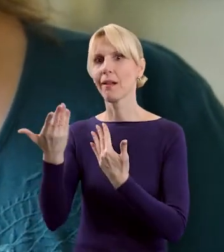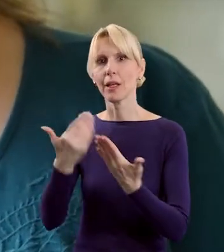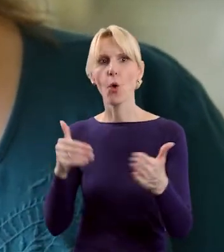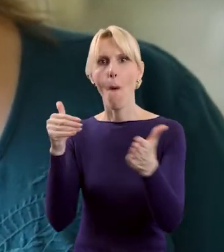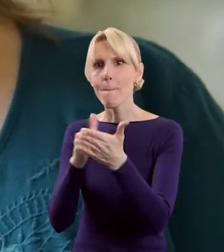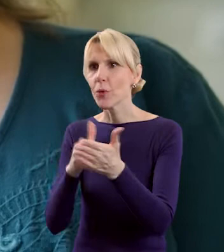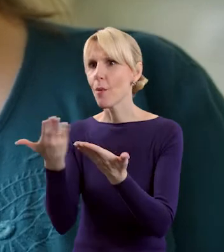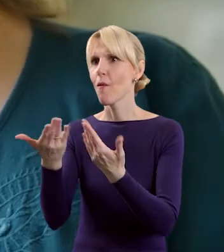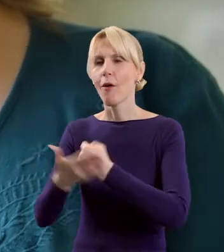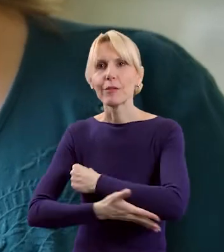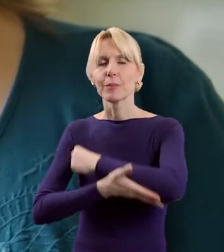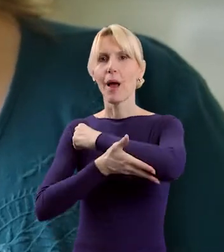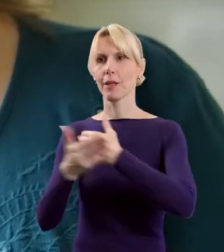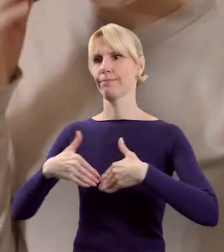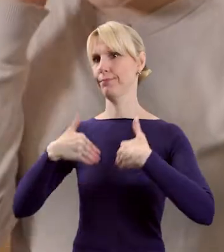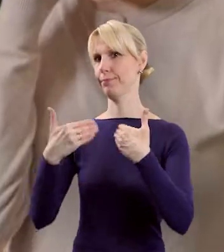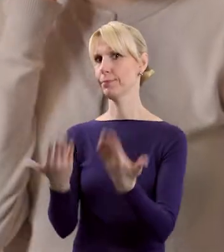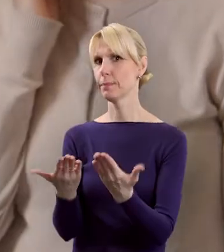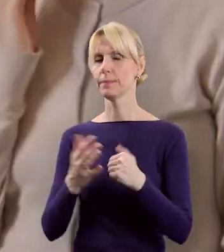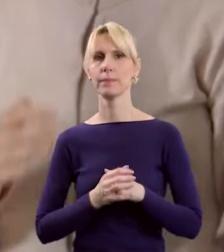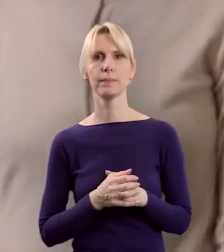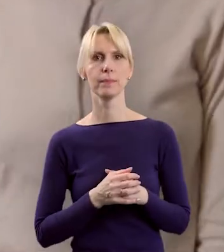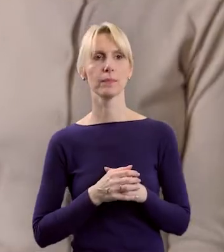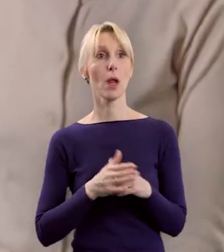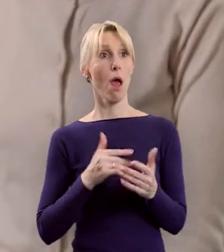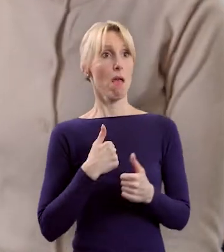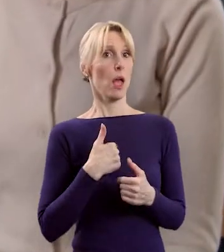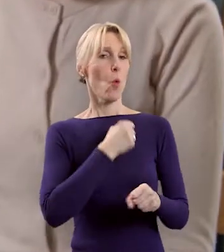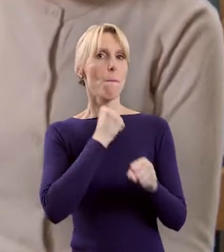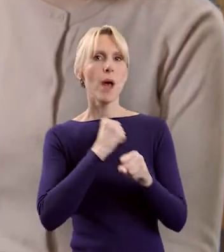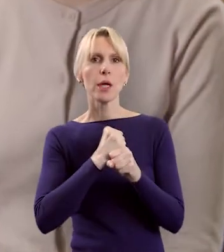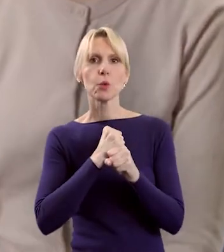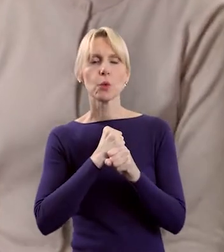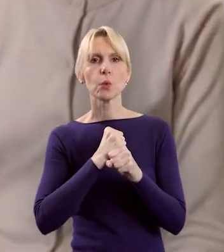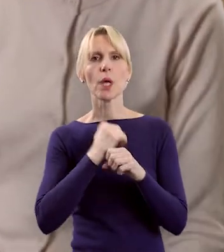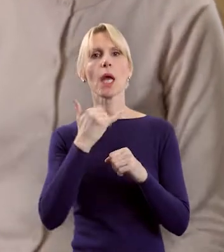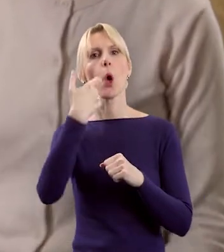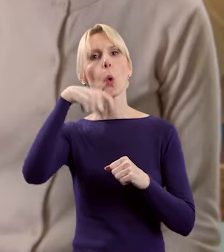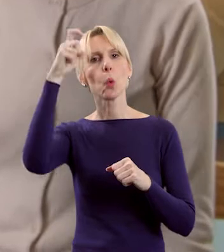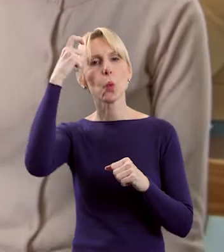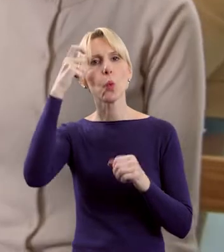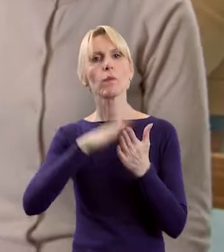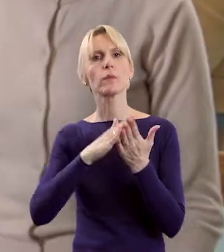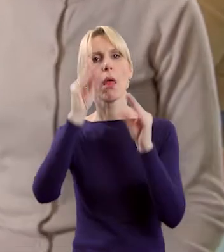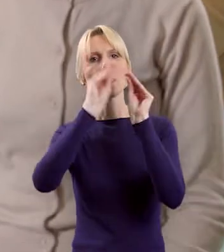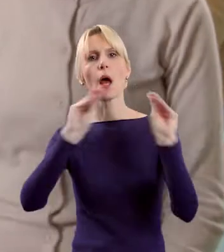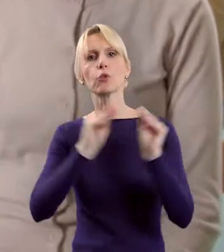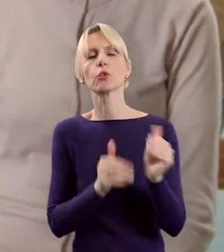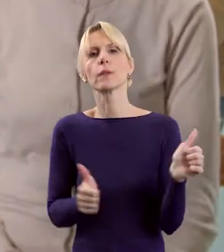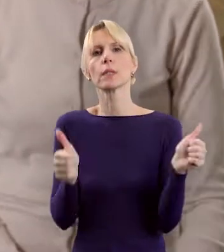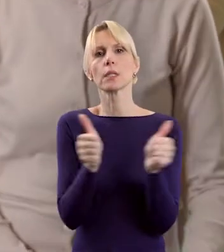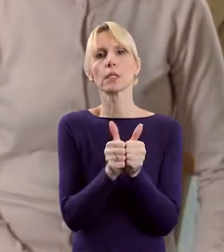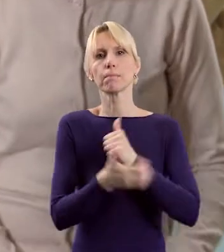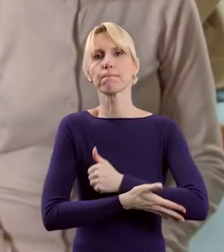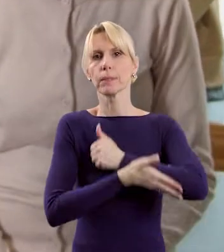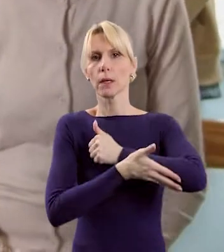potrzebował on jakiegoś wsparcia, to mu je dawał. W szkole w Łajskach pracuję jako głównie nauczyciel wspierający ucznia z